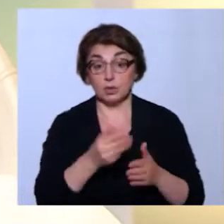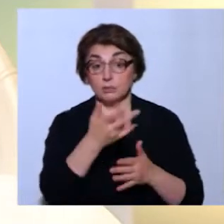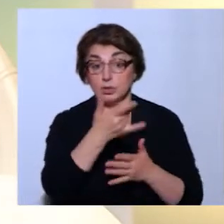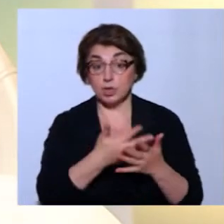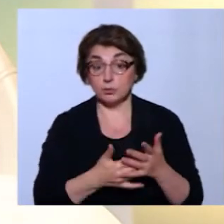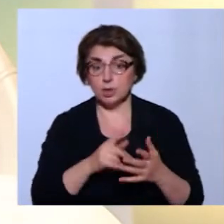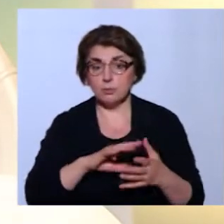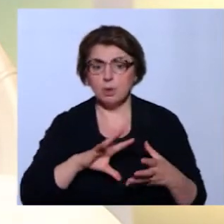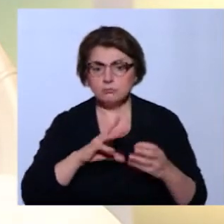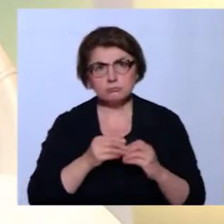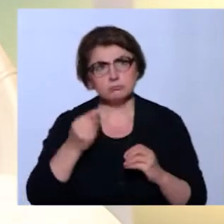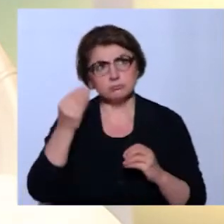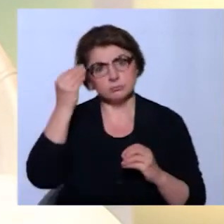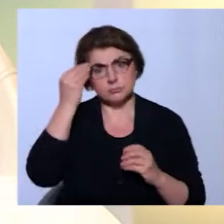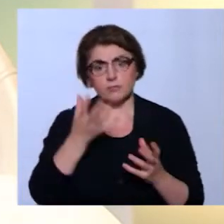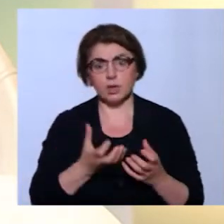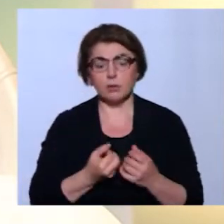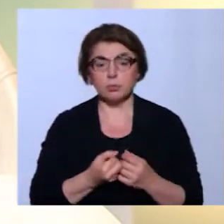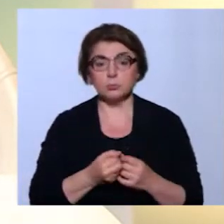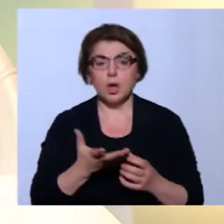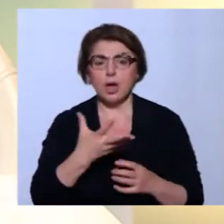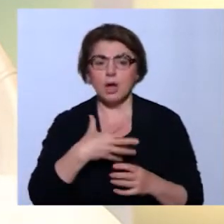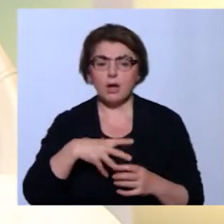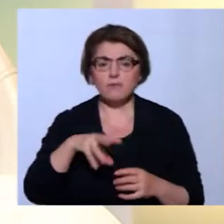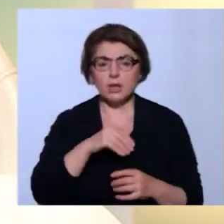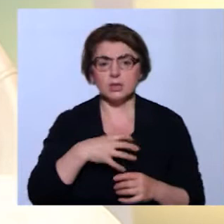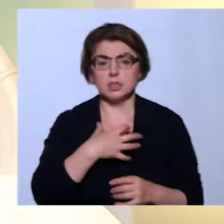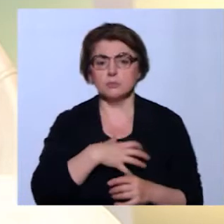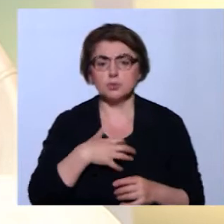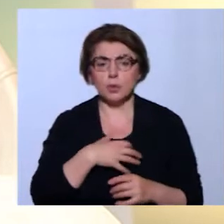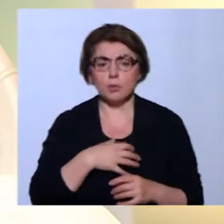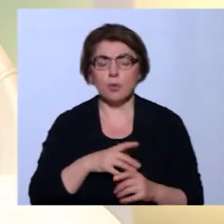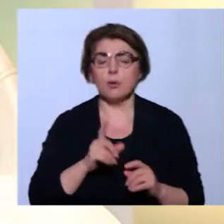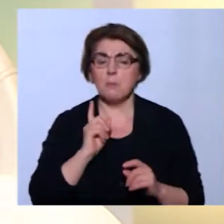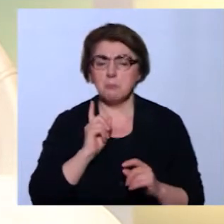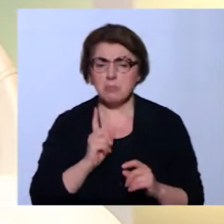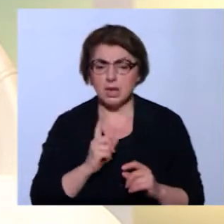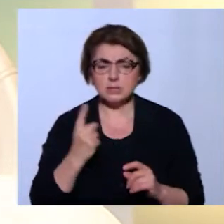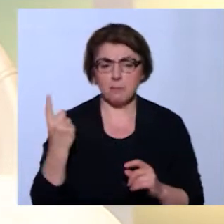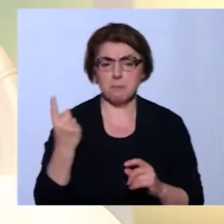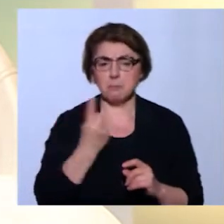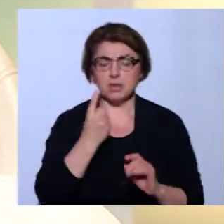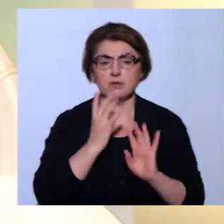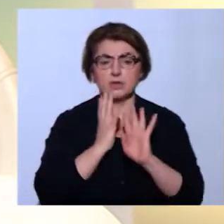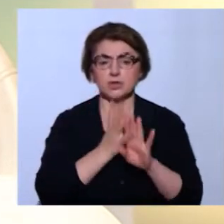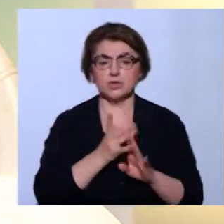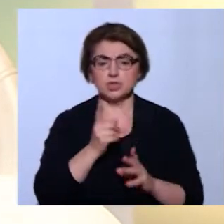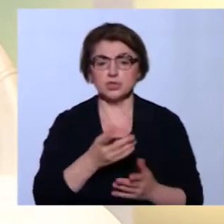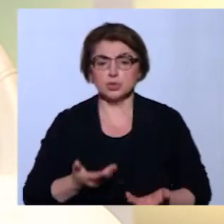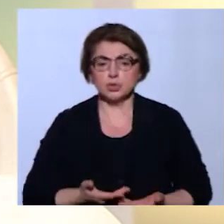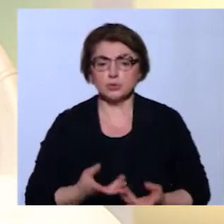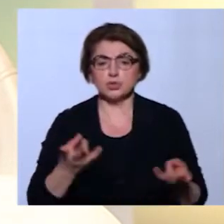იმ დასკვნამდე მიგვიყვანს, რომ ყველაზე მნიშვნელოვანი, მაინც და პირველ მნიშვნელოვანი სიცოცხლისთვის